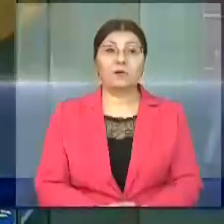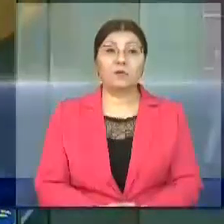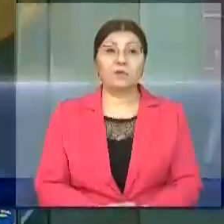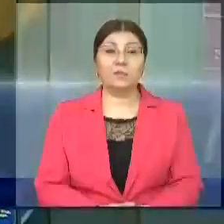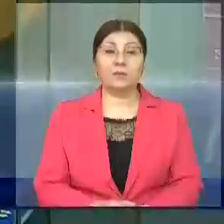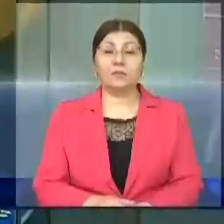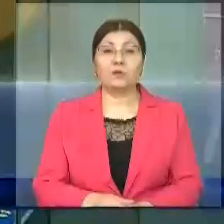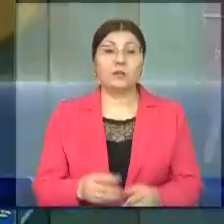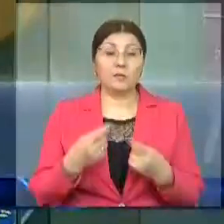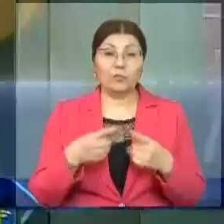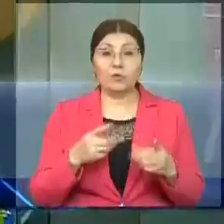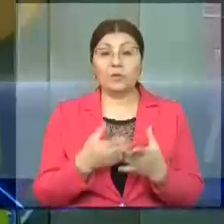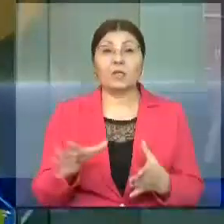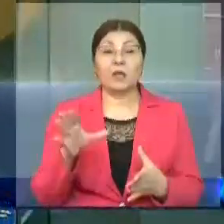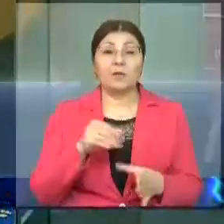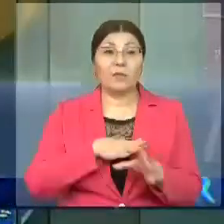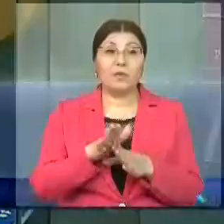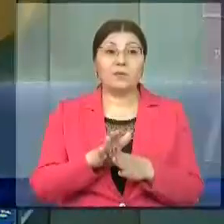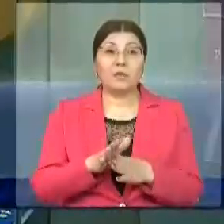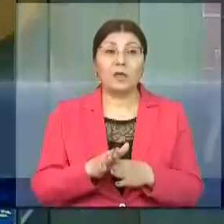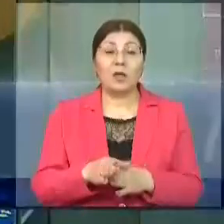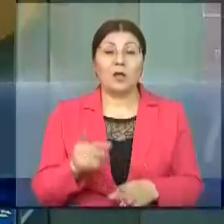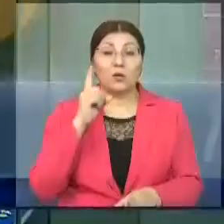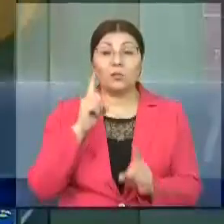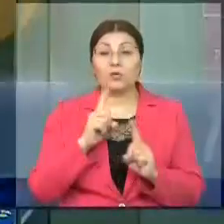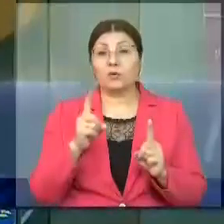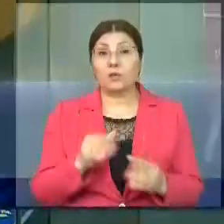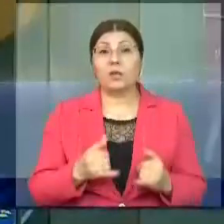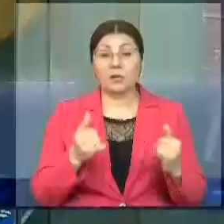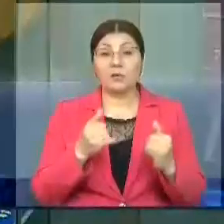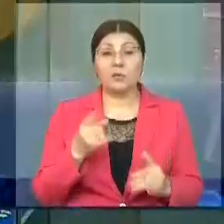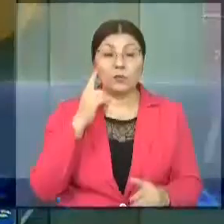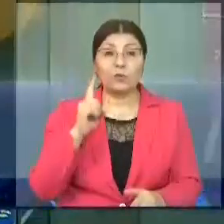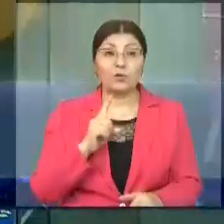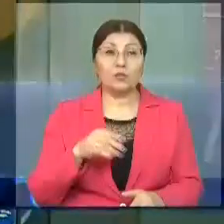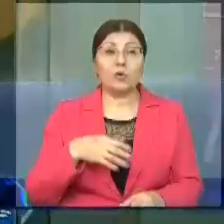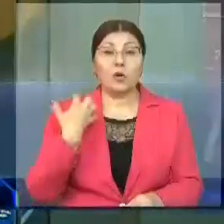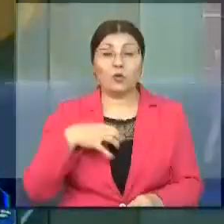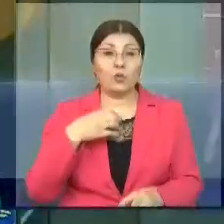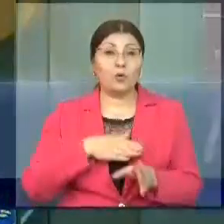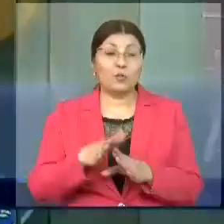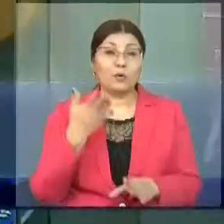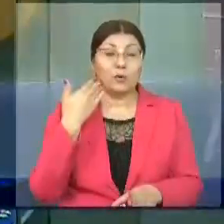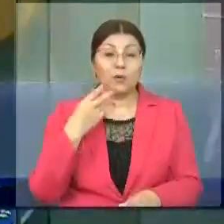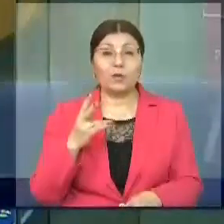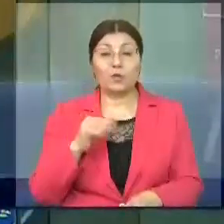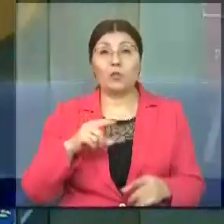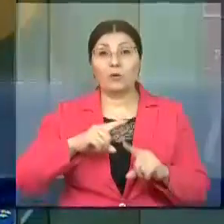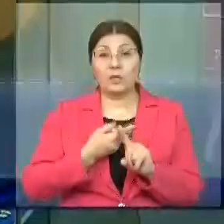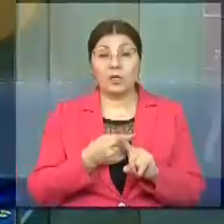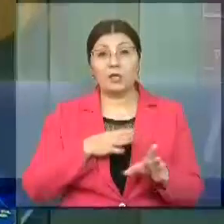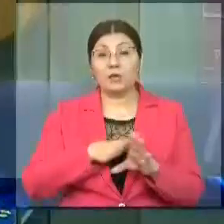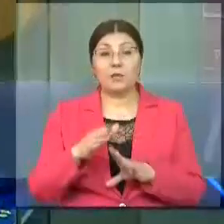ни с одним кюйши, все исполнения, поскольку, казалось бы, для некоторых кажется, что кюй исполнить легко, но сама техника